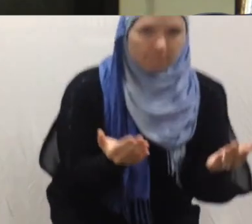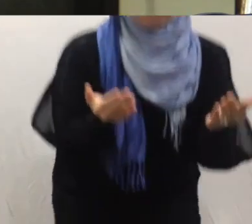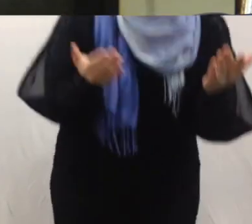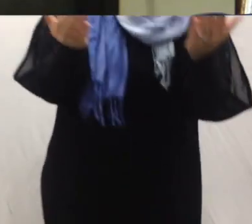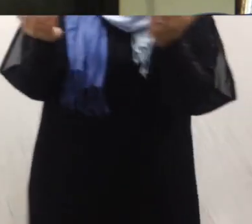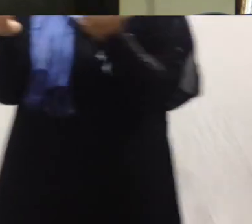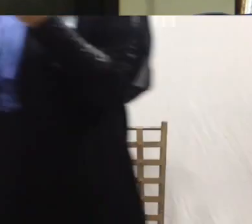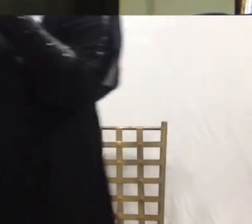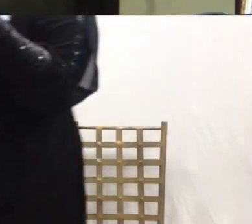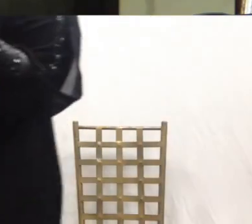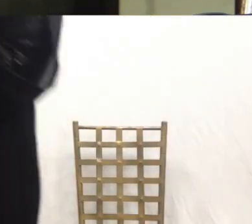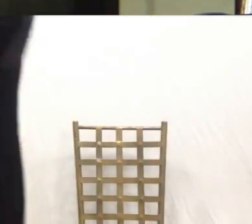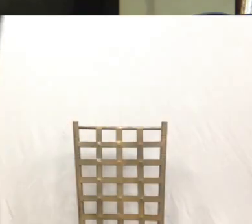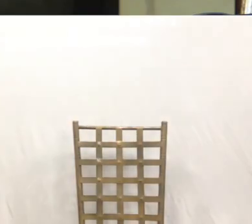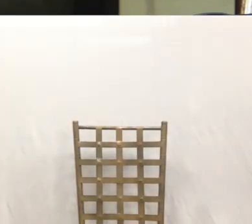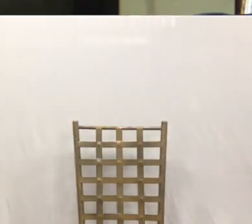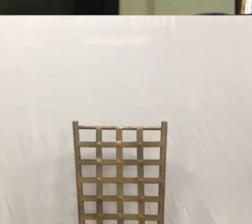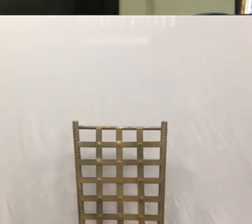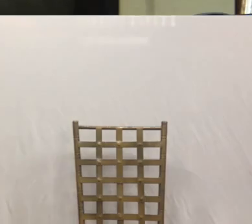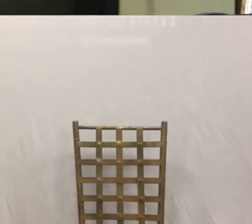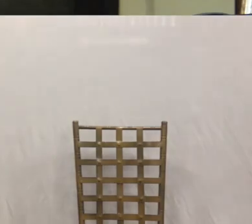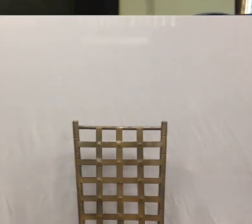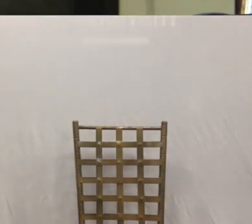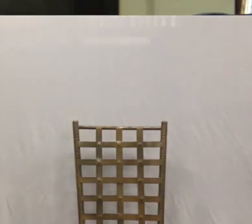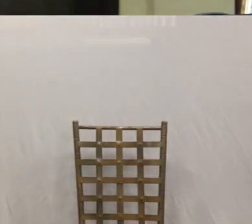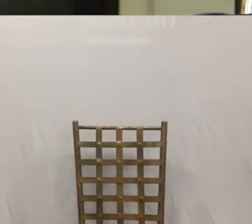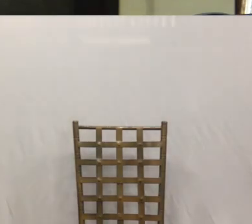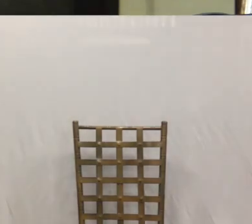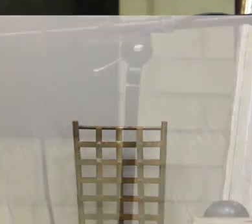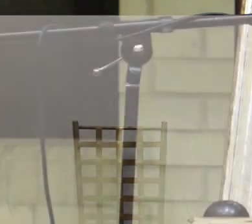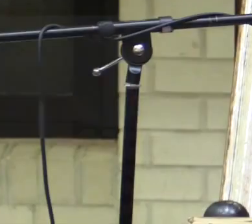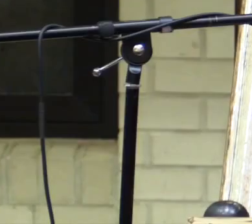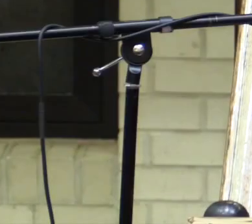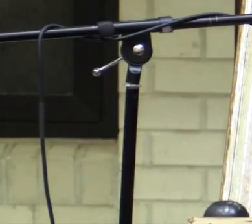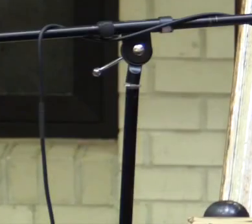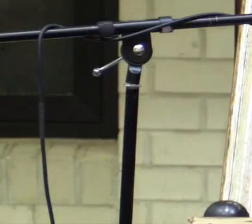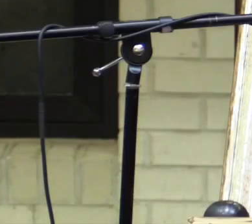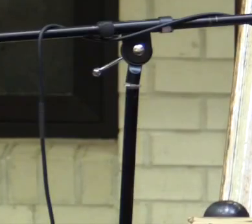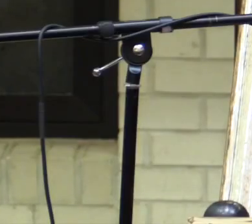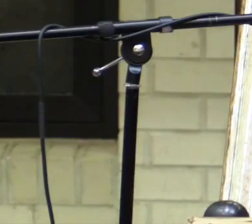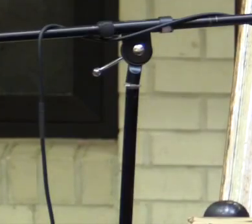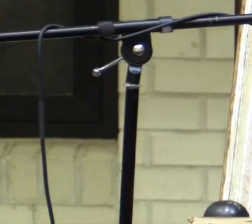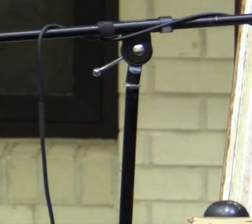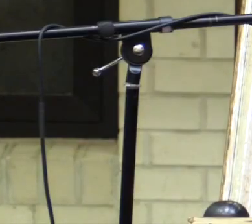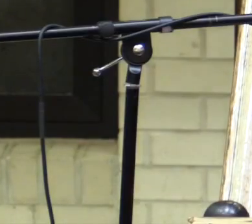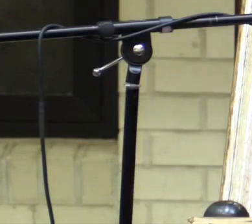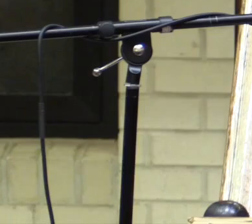به علينا مصائب الدنيا، ومتعنا اللهم بأسماعنا وأبصارنا وقوتنا ما